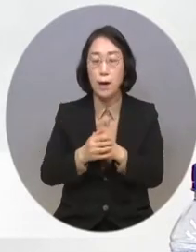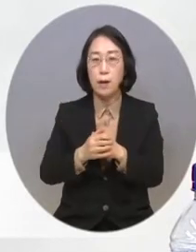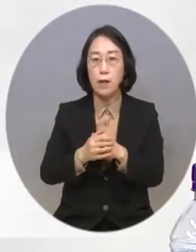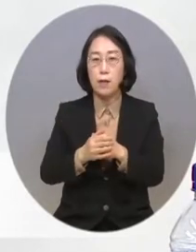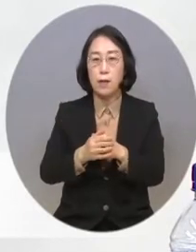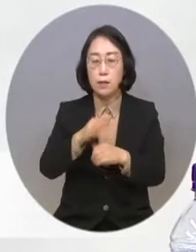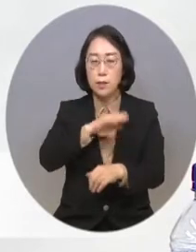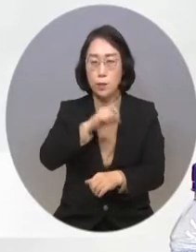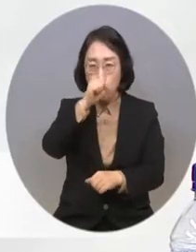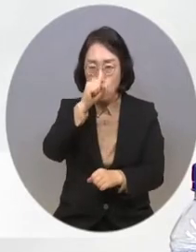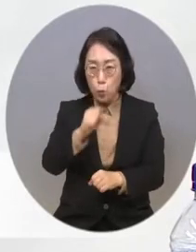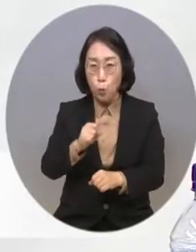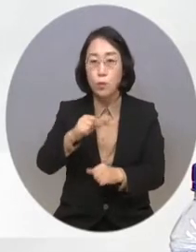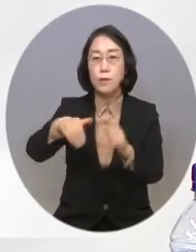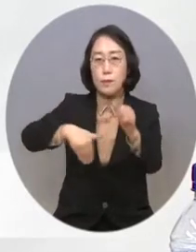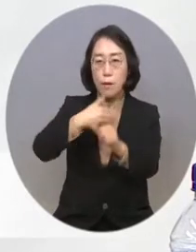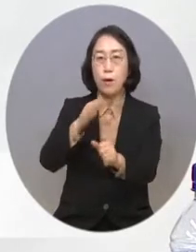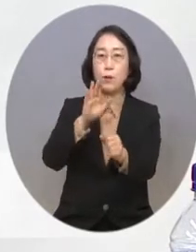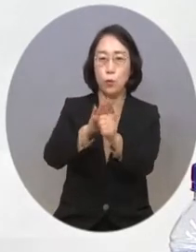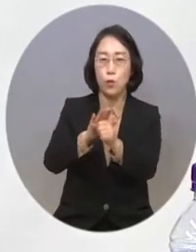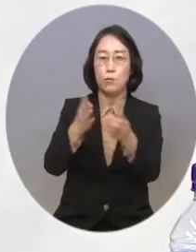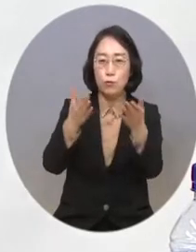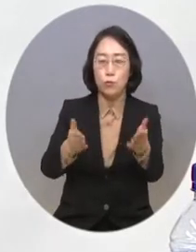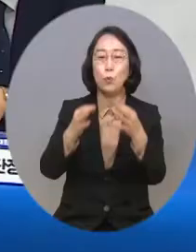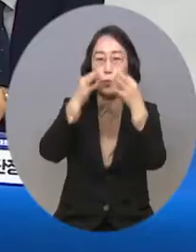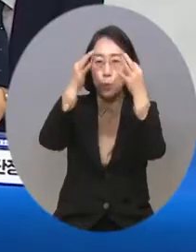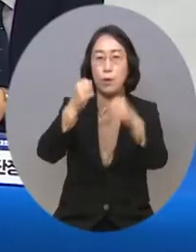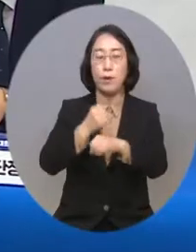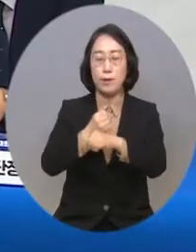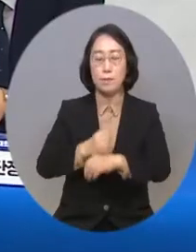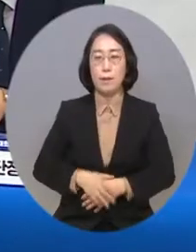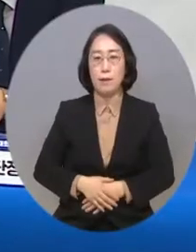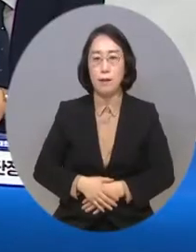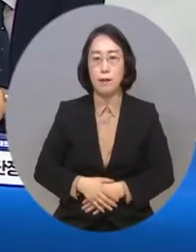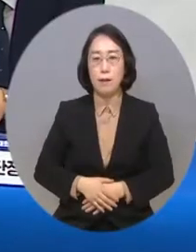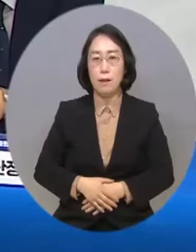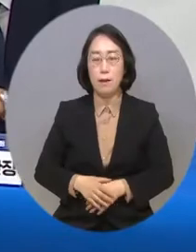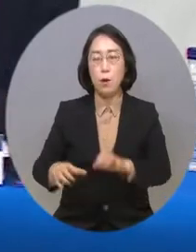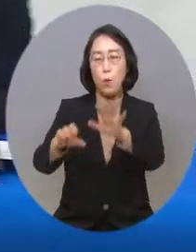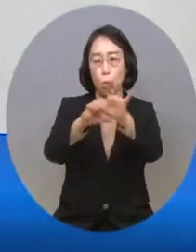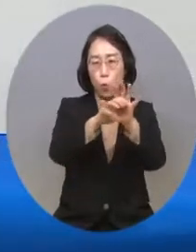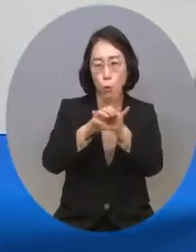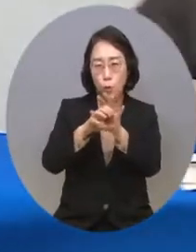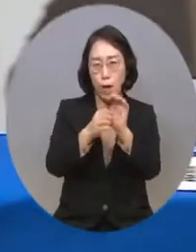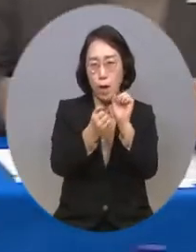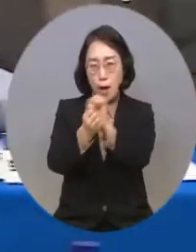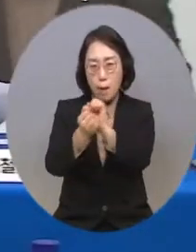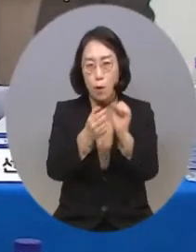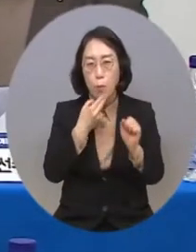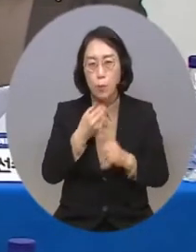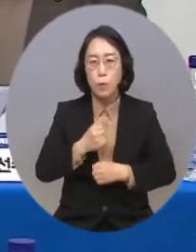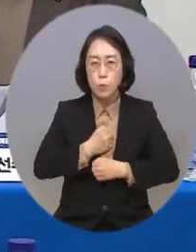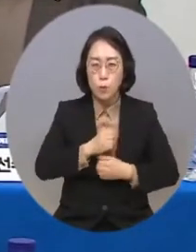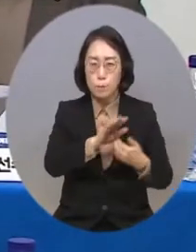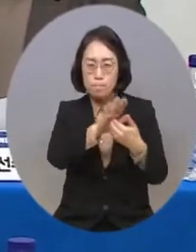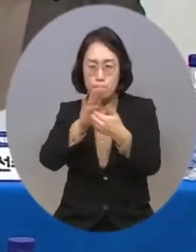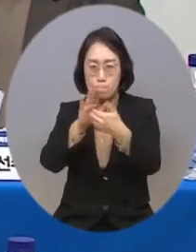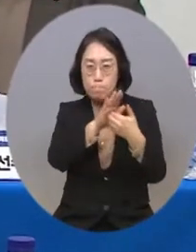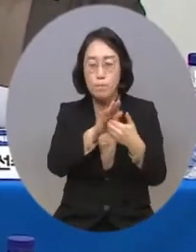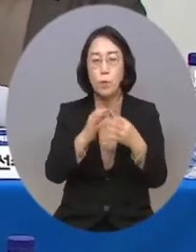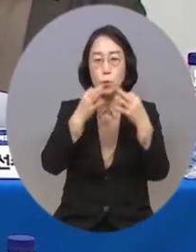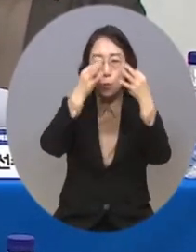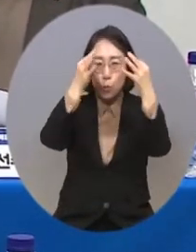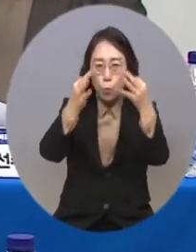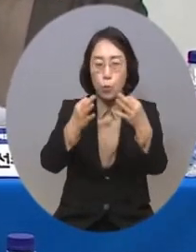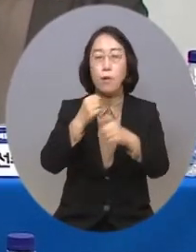기량을 선보일 수 있도록 노력하겠습니다. 특히 코로나19 감염 예방을 위한 총체적 지원에도 힘을